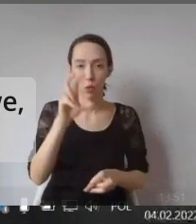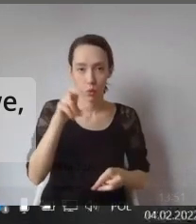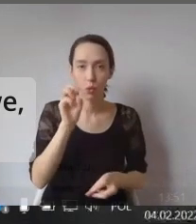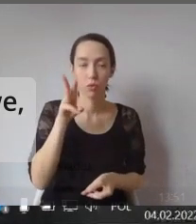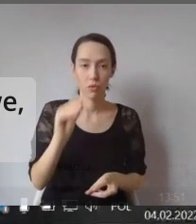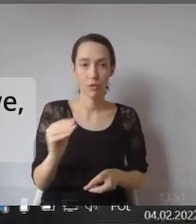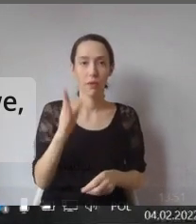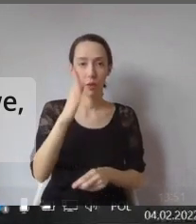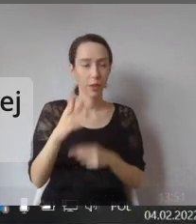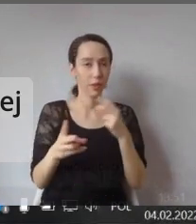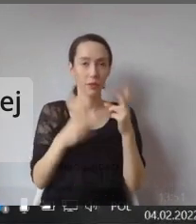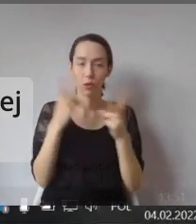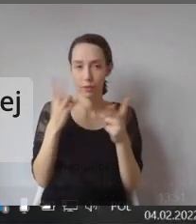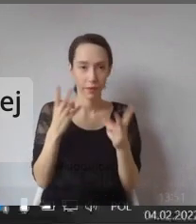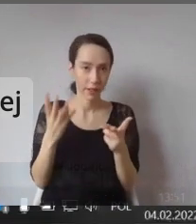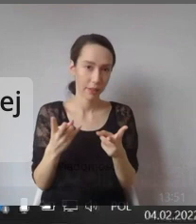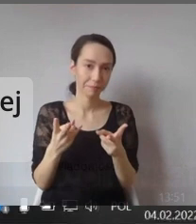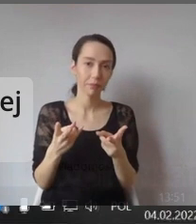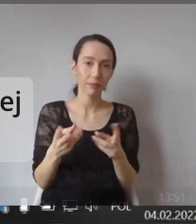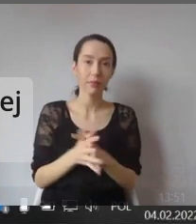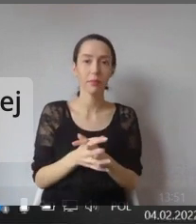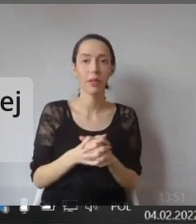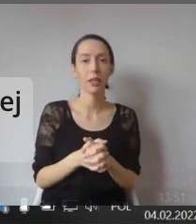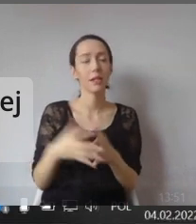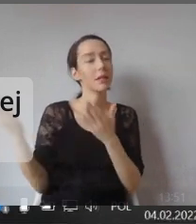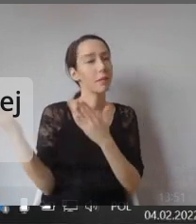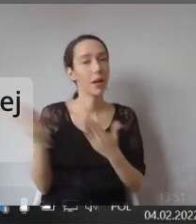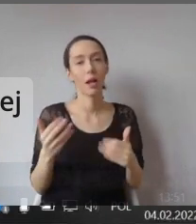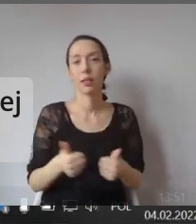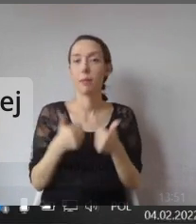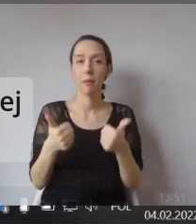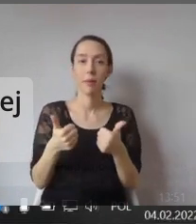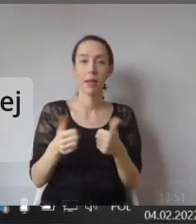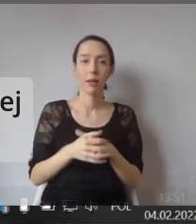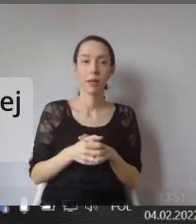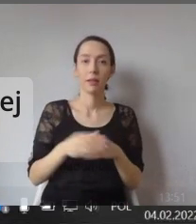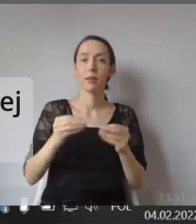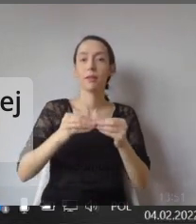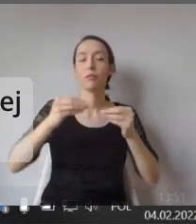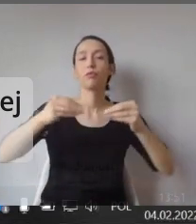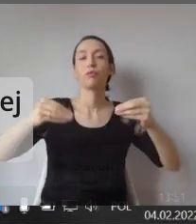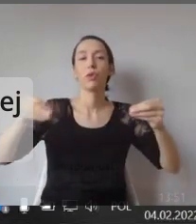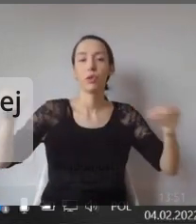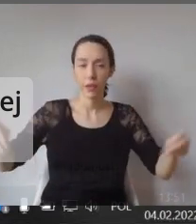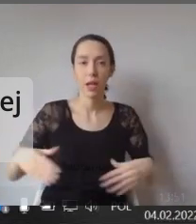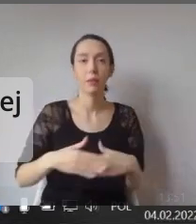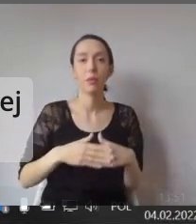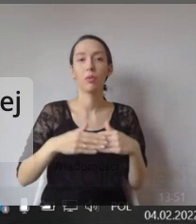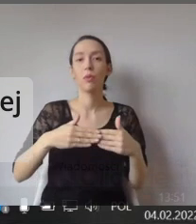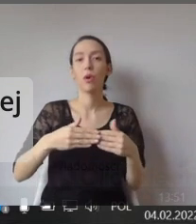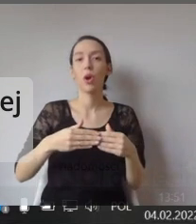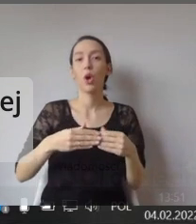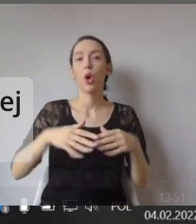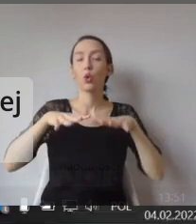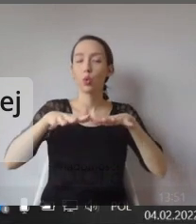też wyszukiwani, także jak najbardziej zachęcam do tego, żeby jak najwięcej tych umiejętności, jak